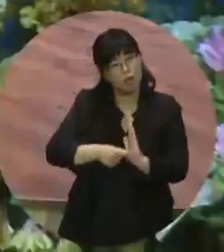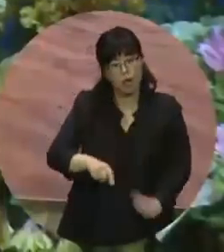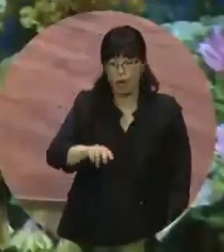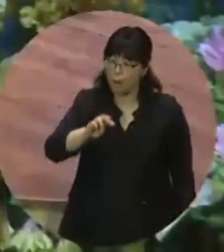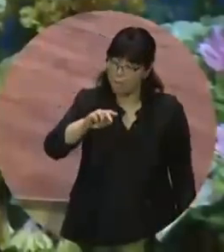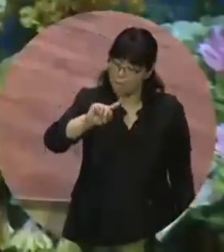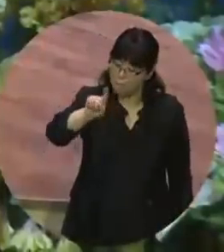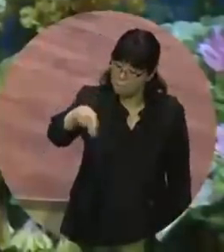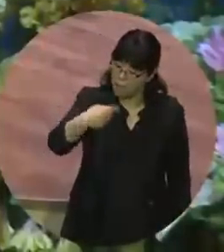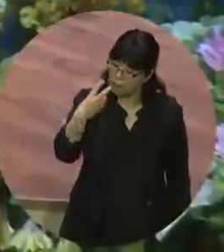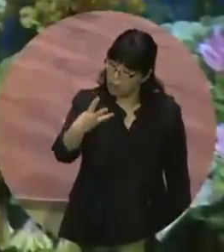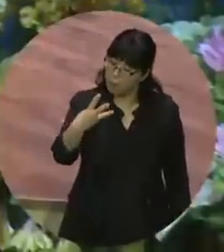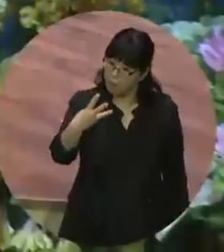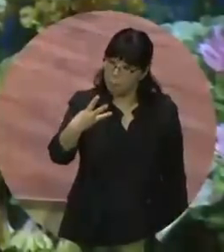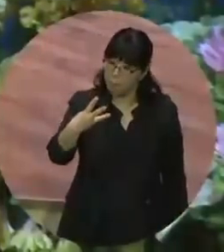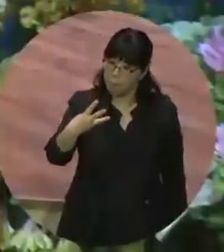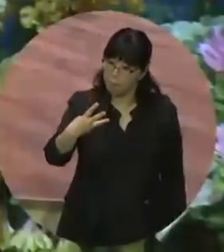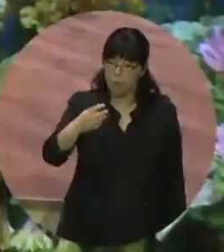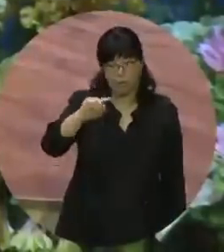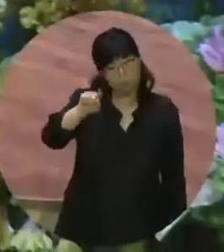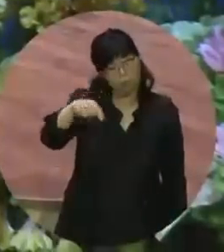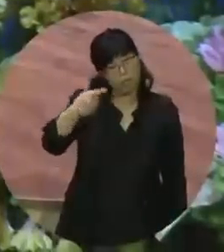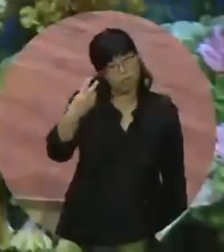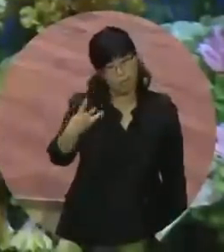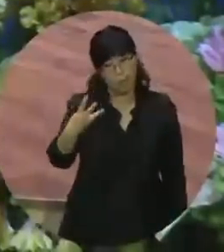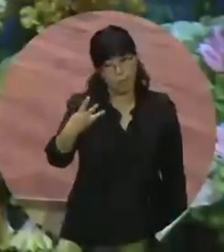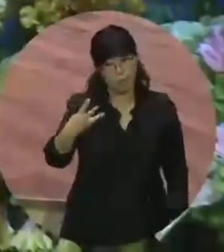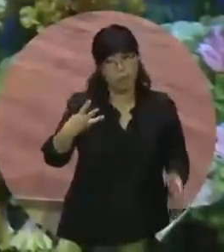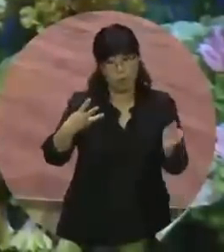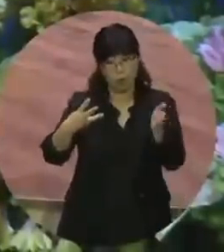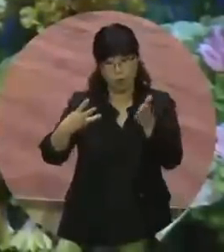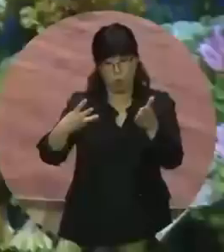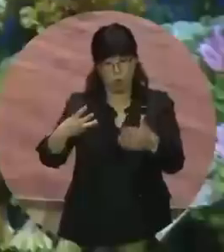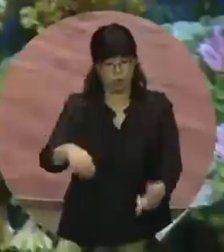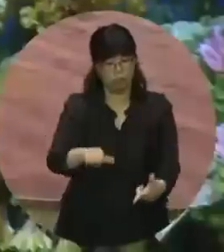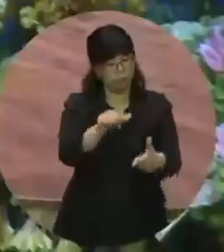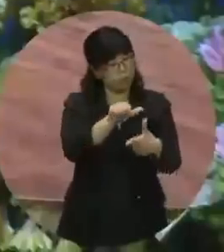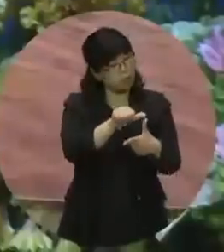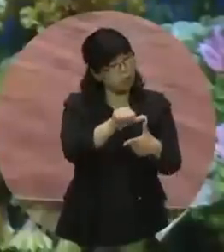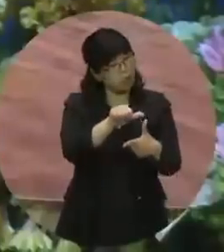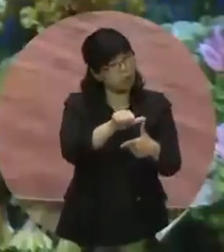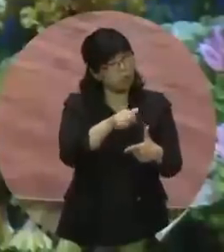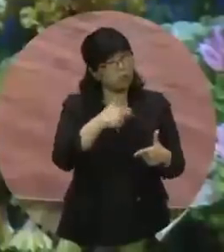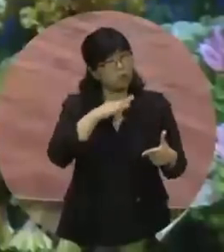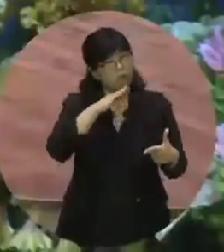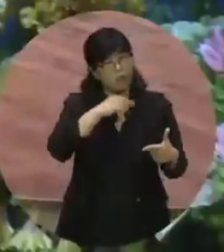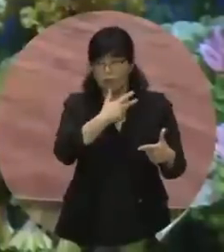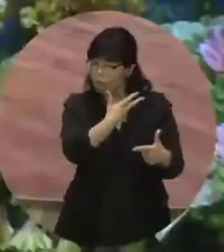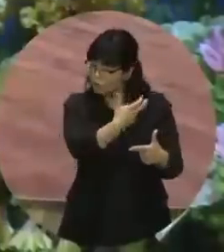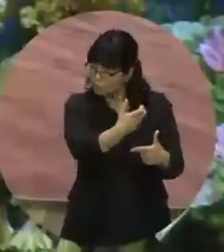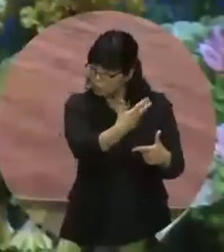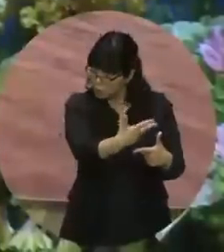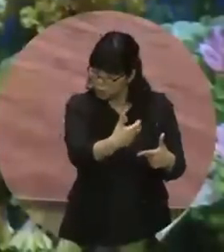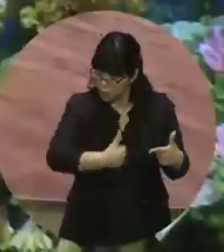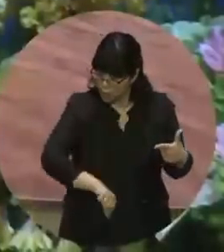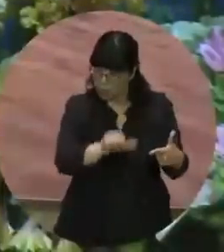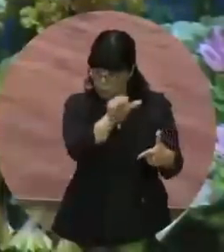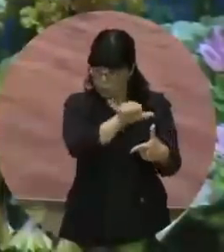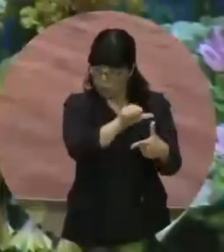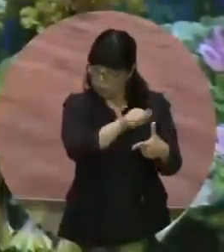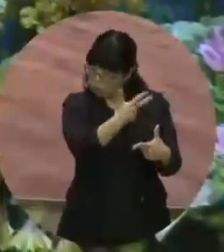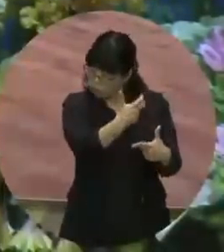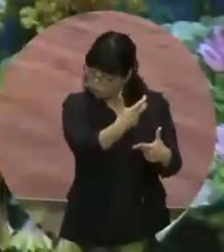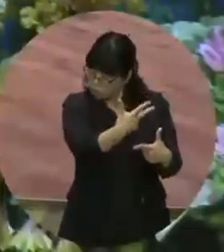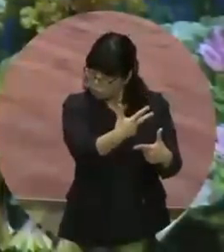137세예요. 그리고 에서와 야곱의 나이는 77세 정도 되었습니다. 그 나이가 계산해 보면 그게 나와요. 자,